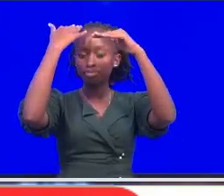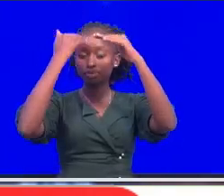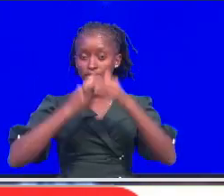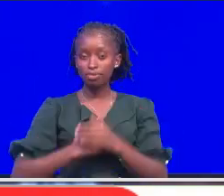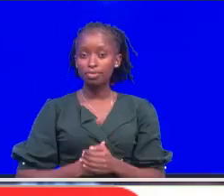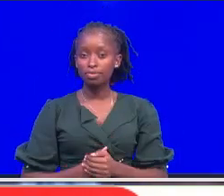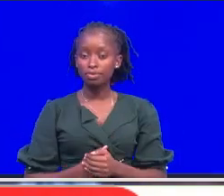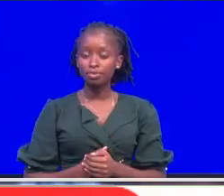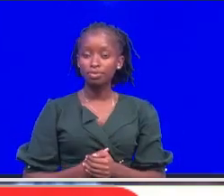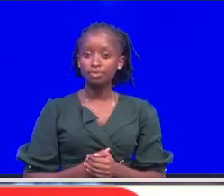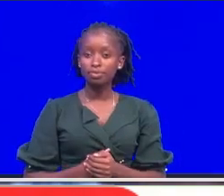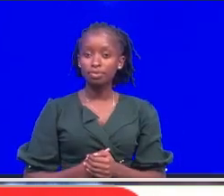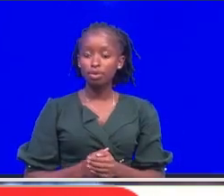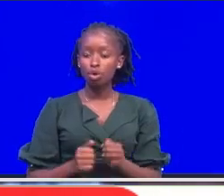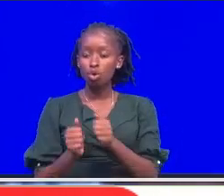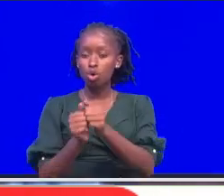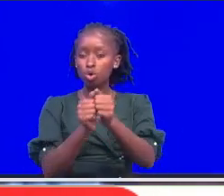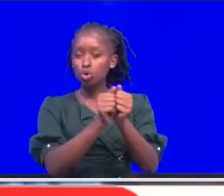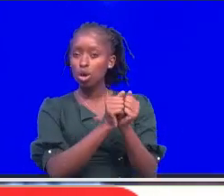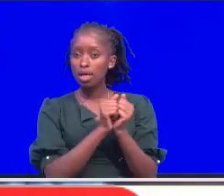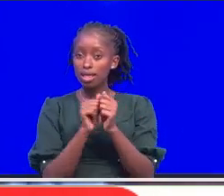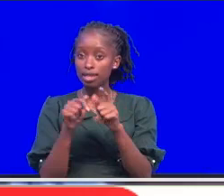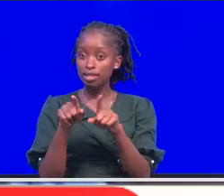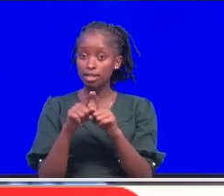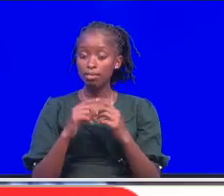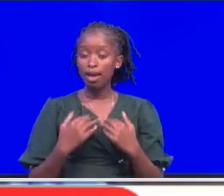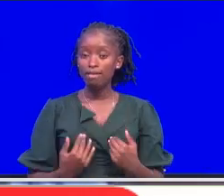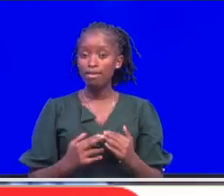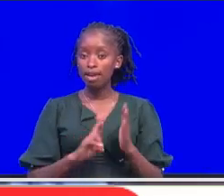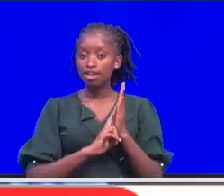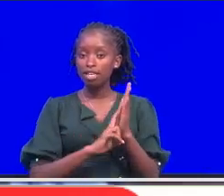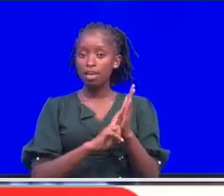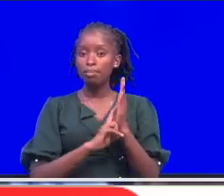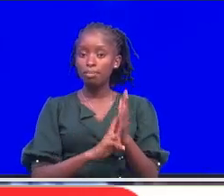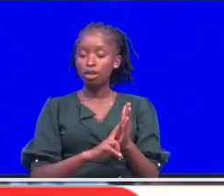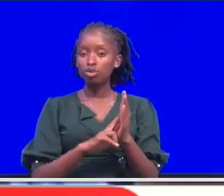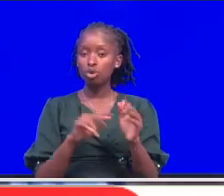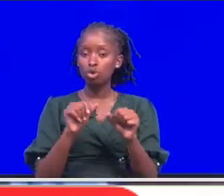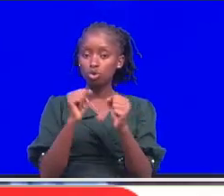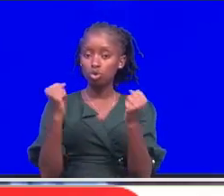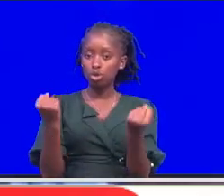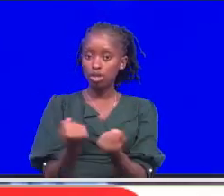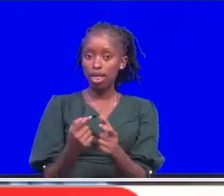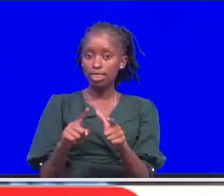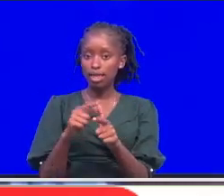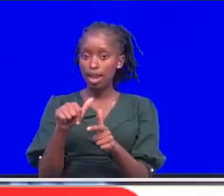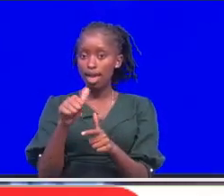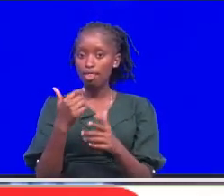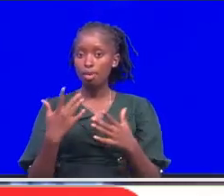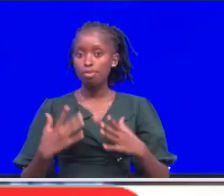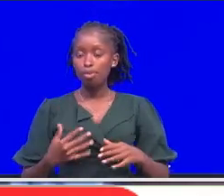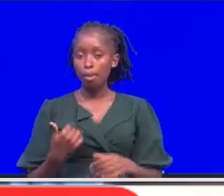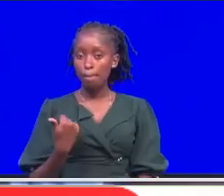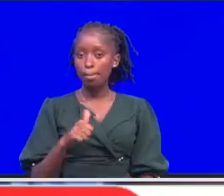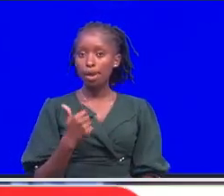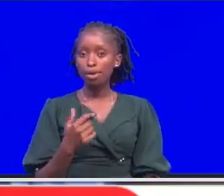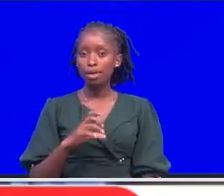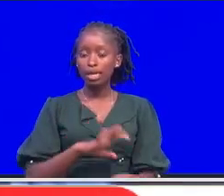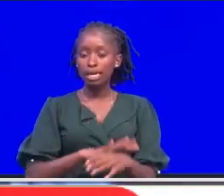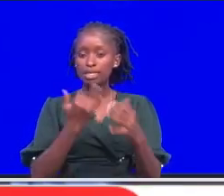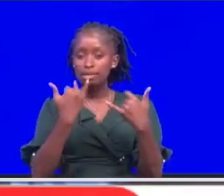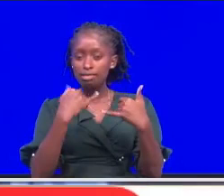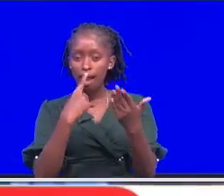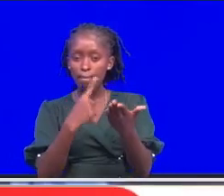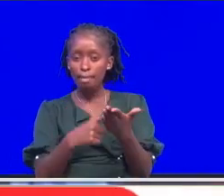imeleta pia pamoja representatives of civil society na washikadau wengine ili kuweza kujadili masuala